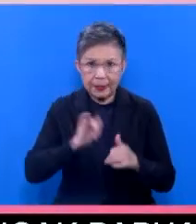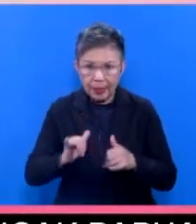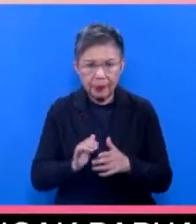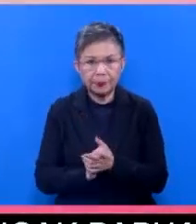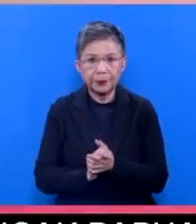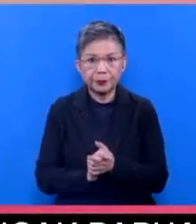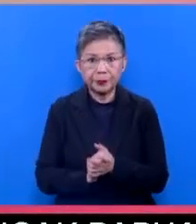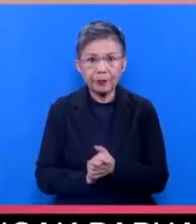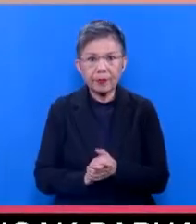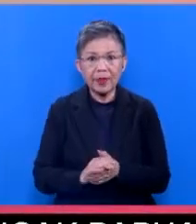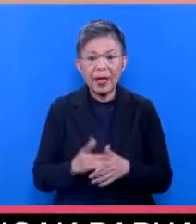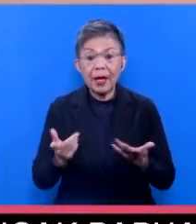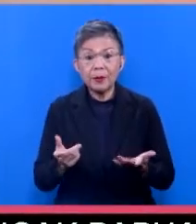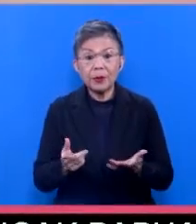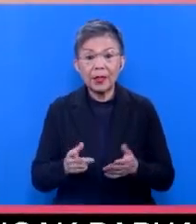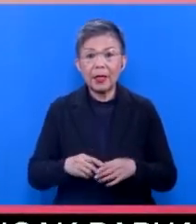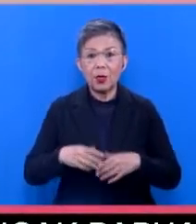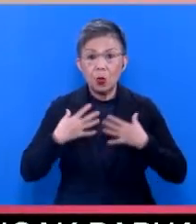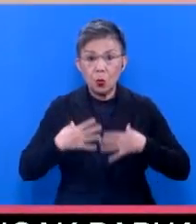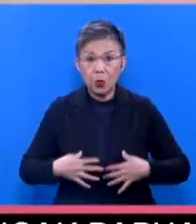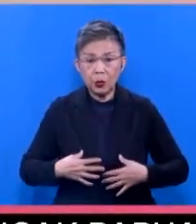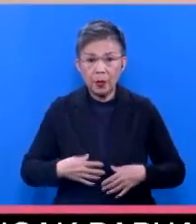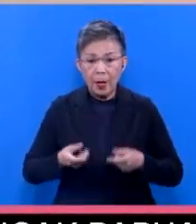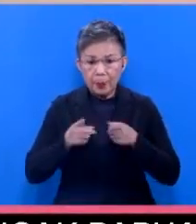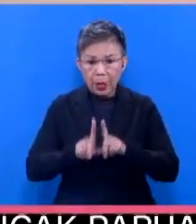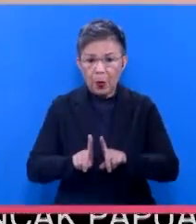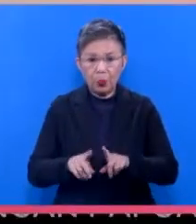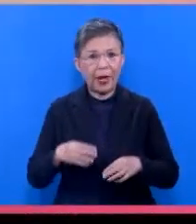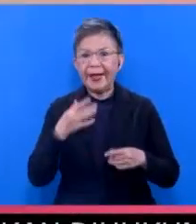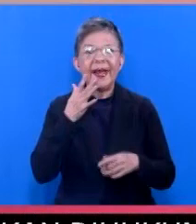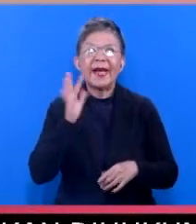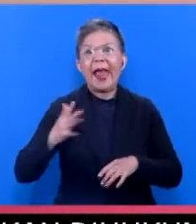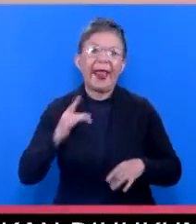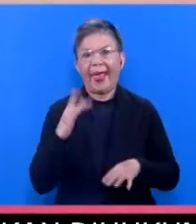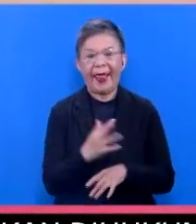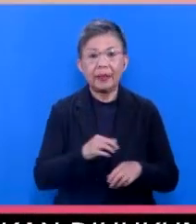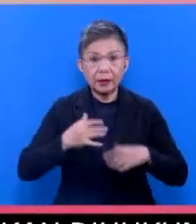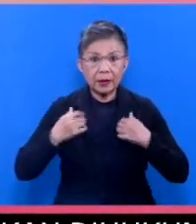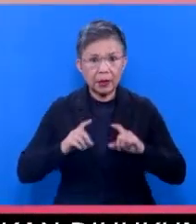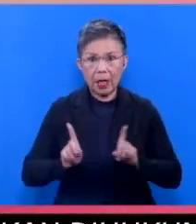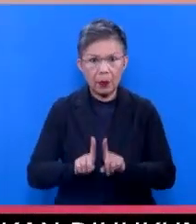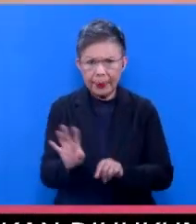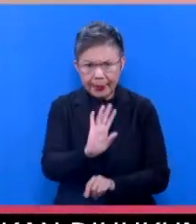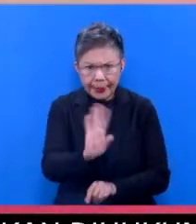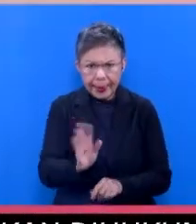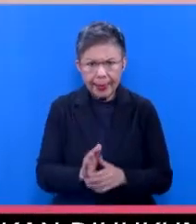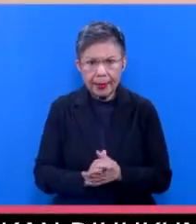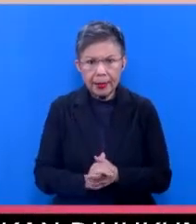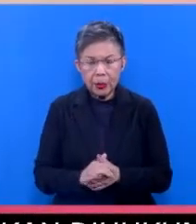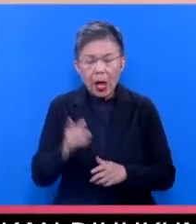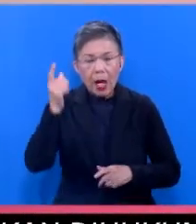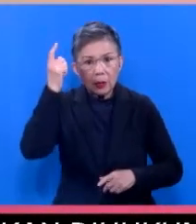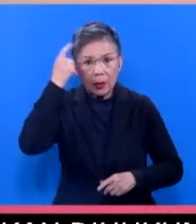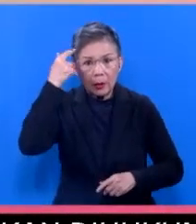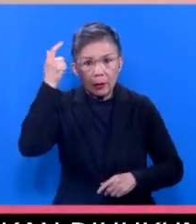karena secara fisik maupun psikologis perkawinan itu bukan perkara sederhana yang kemudian menyelesaikan masalah, tetapi